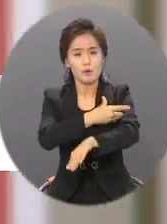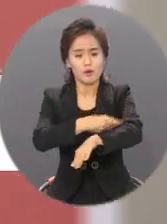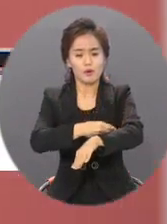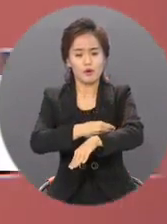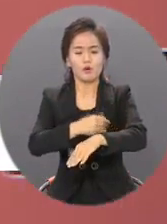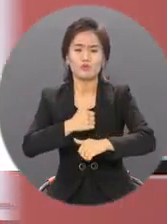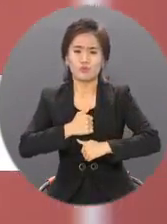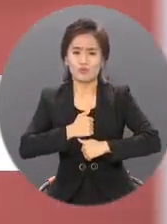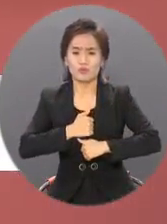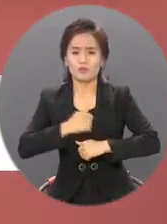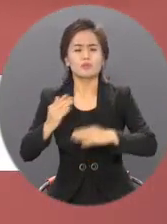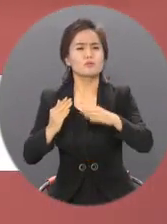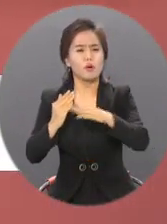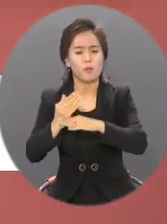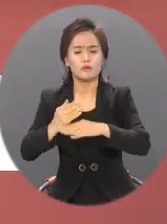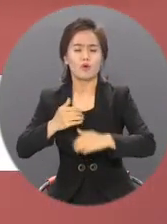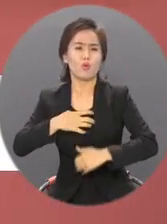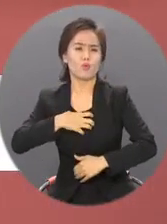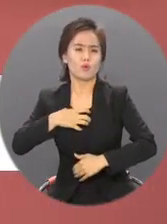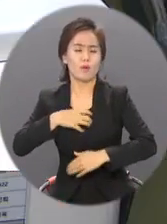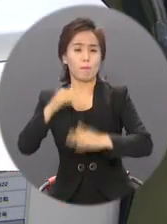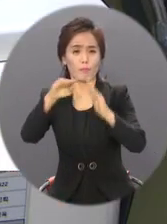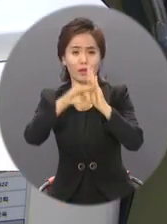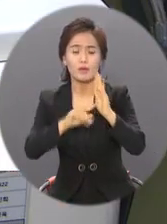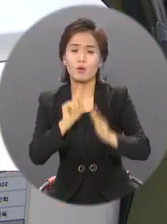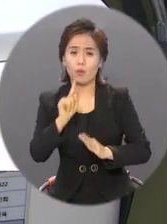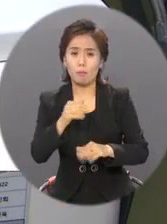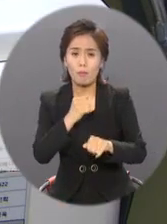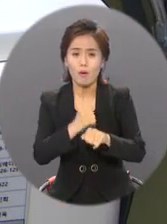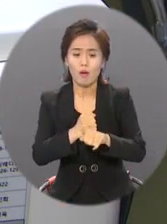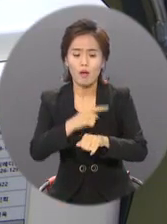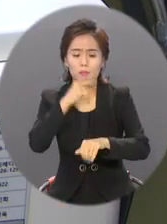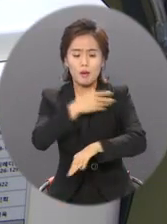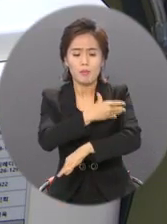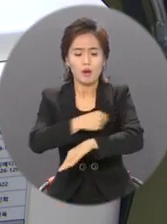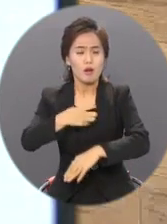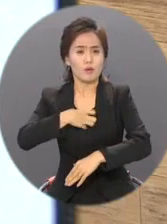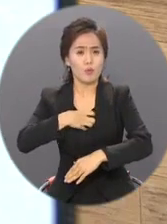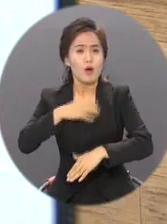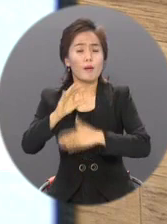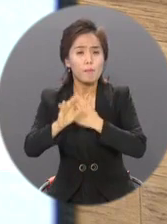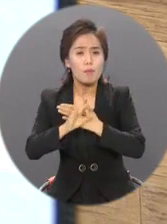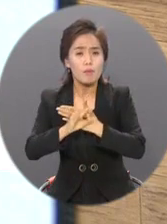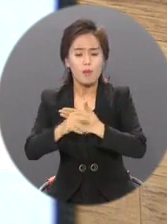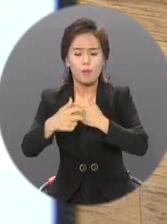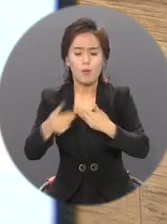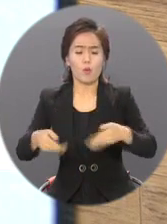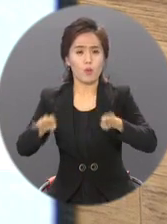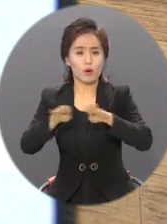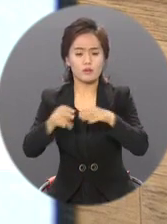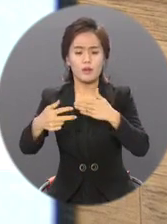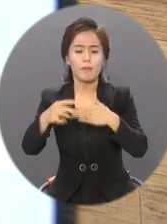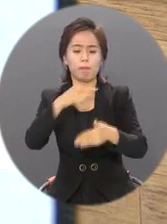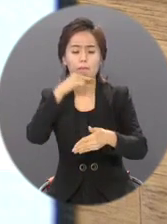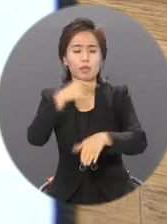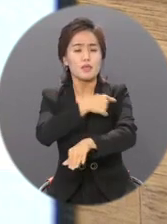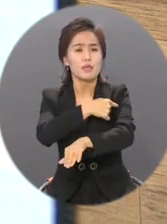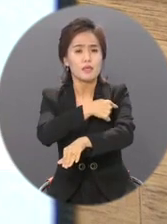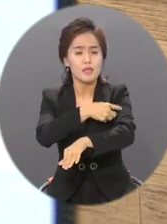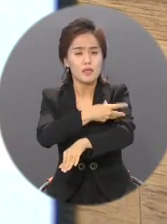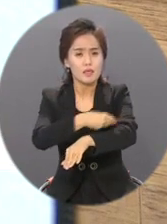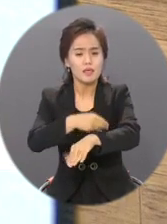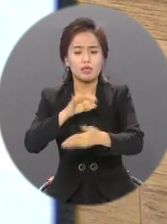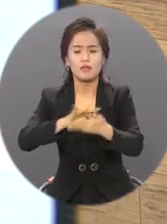주위 단계를 넘어 경계 단계를 바라보고 있습니다 혈액 제고 보유량이 경계 수준이면 의료기관의 혈액 사용을 자제하는